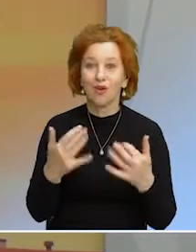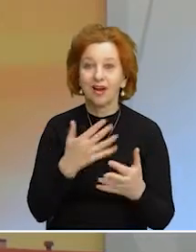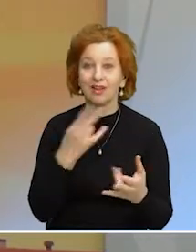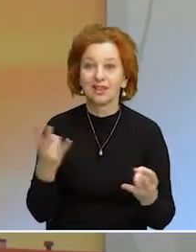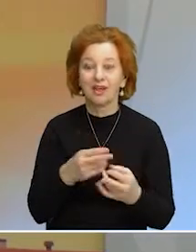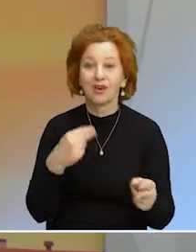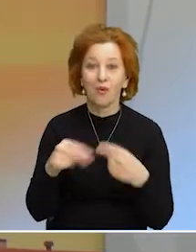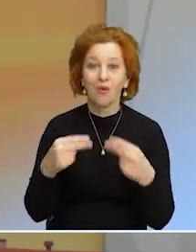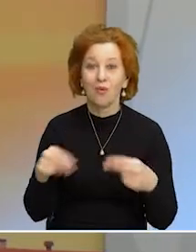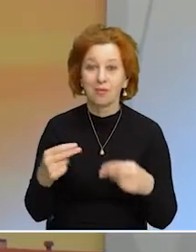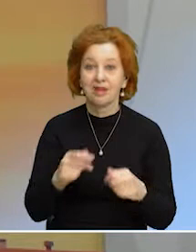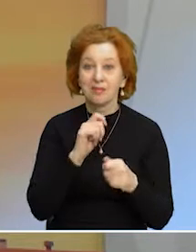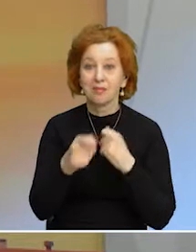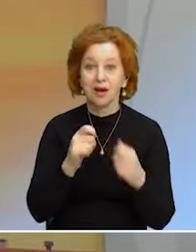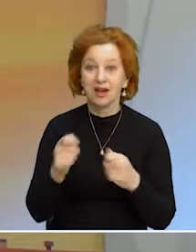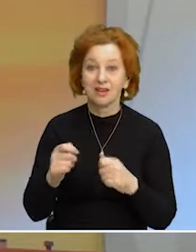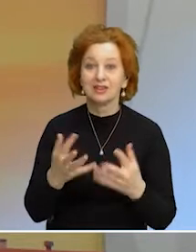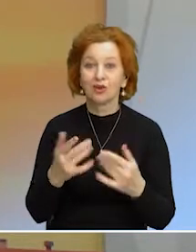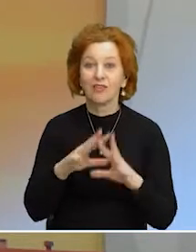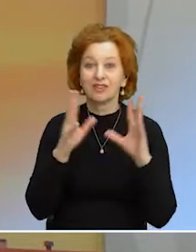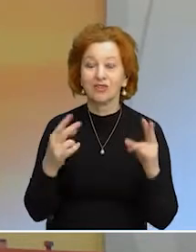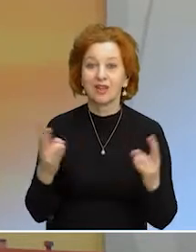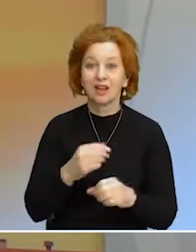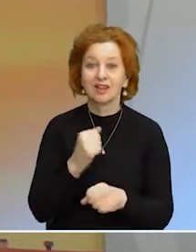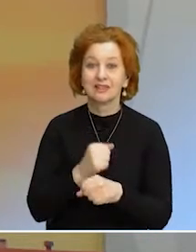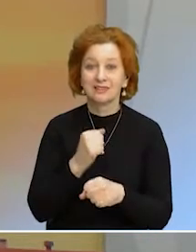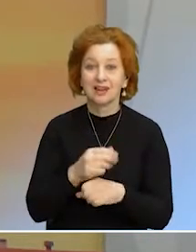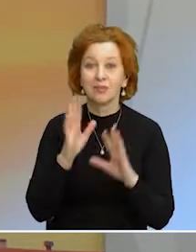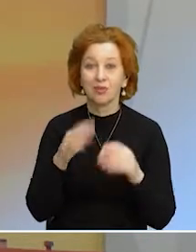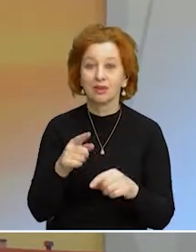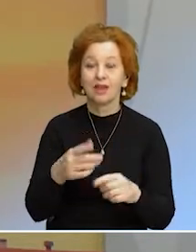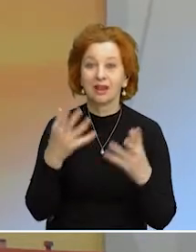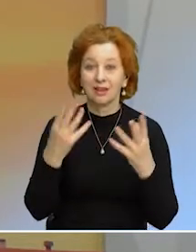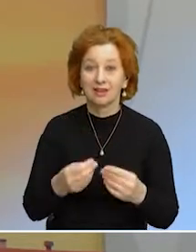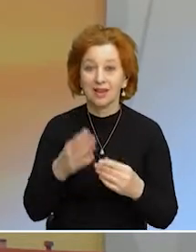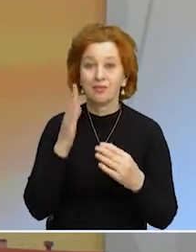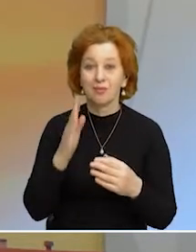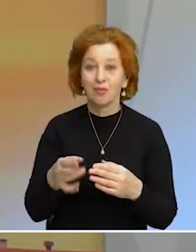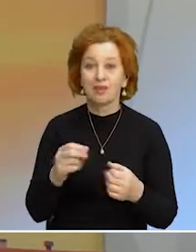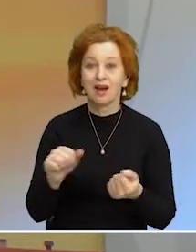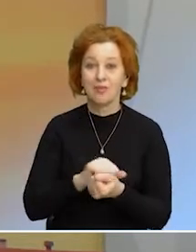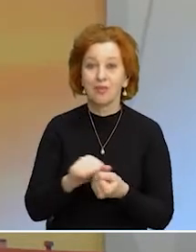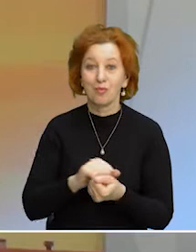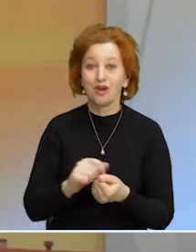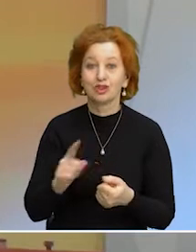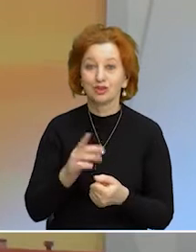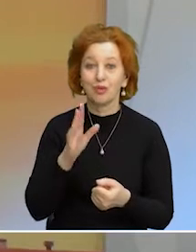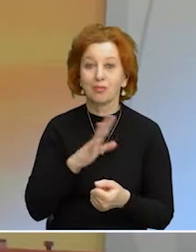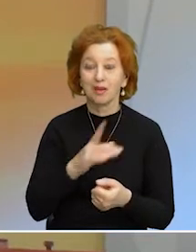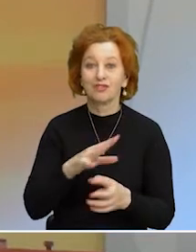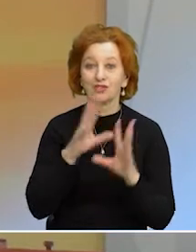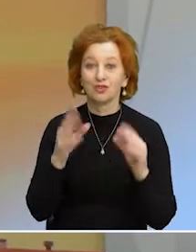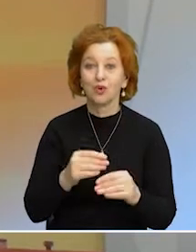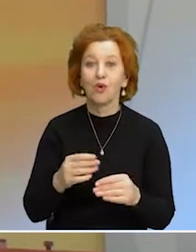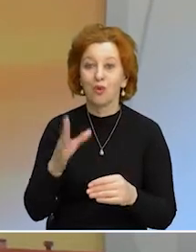всего успеть, подарки купить. И день сегодня такой называется, еще столько всего надо сделать. Друзья, пускай этот день будет только вот на бумаге, я не знаю, а просто, чтобы вы действительно